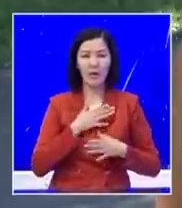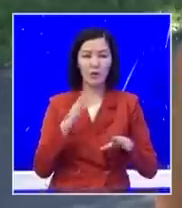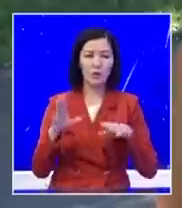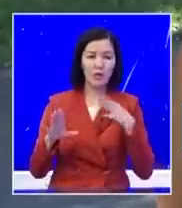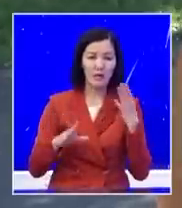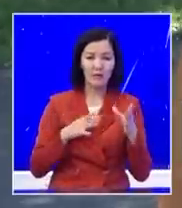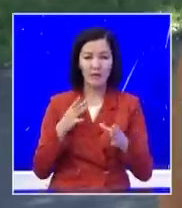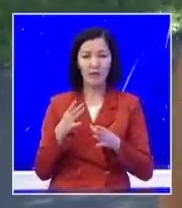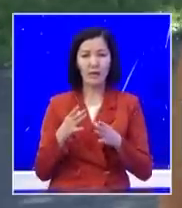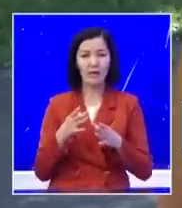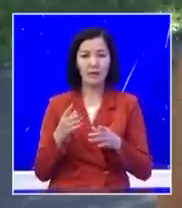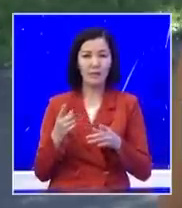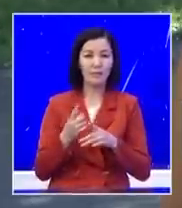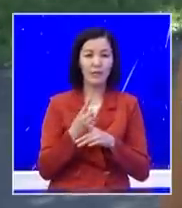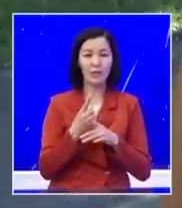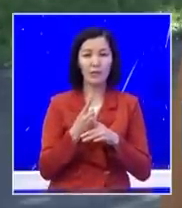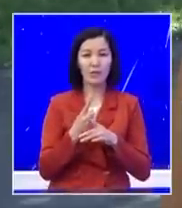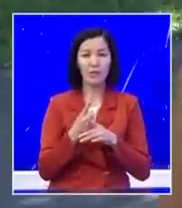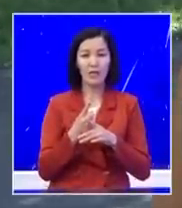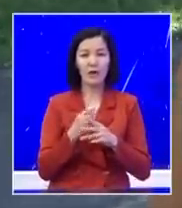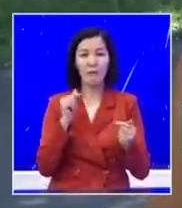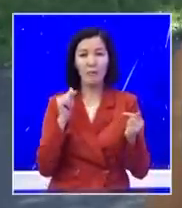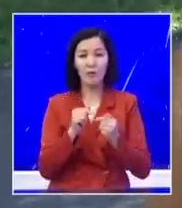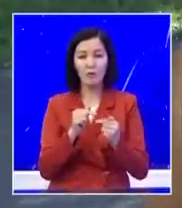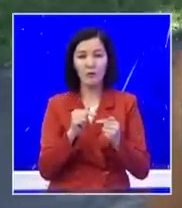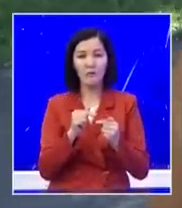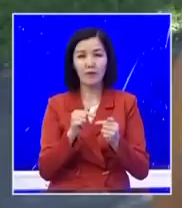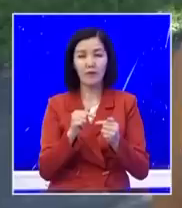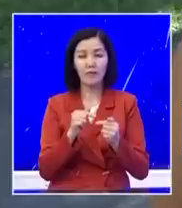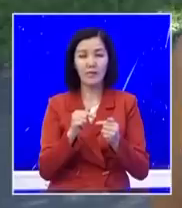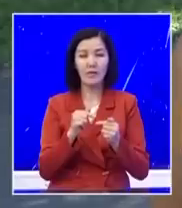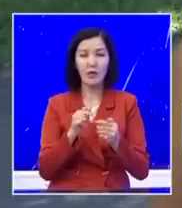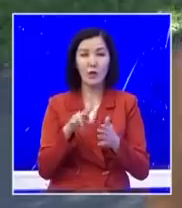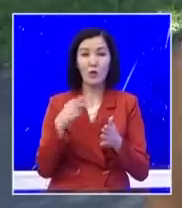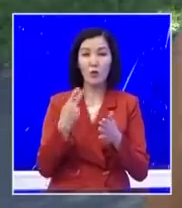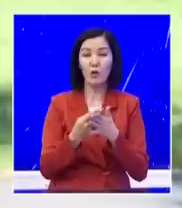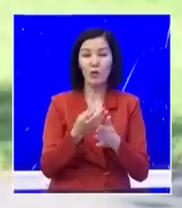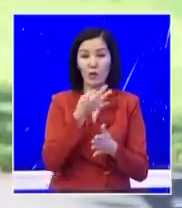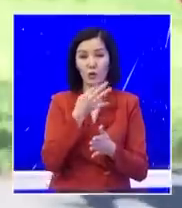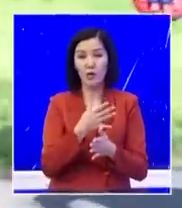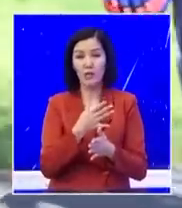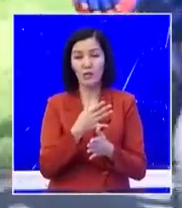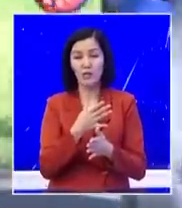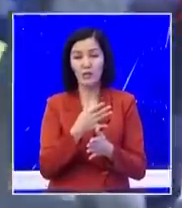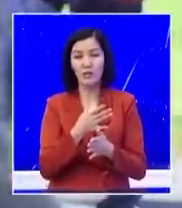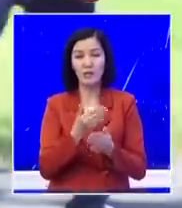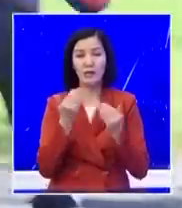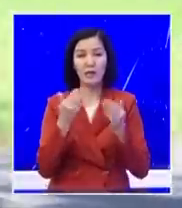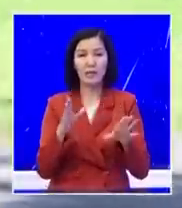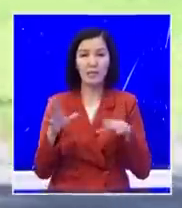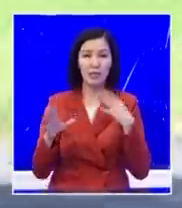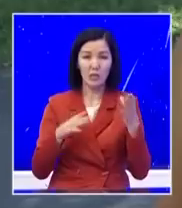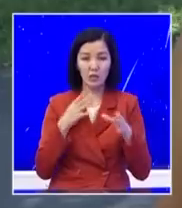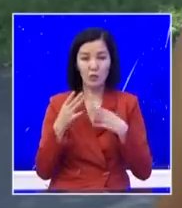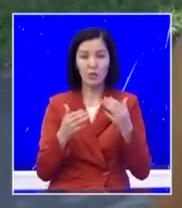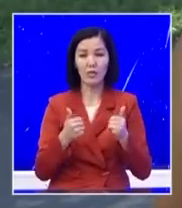алдыға жүріп, бірінші нөмірмен шабуылдап, қарсылас қысып, дұрыс солай істеу. Ұнайды маған. Бірінші нөмірмен істеу. Қазір жаттығуда да я